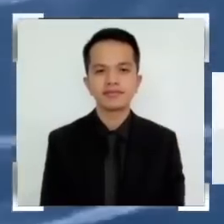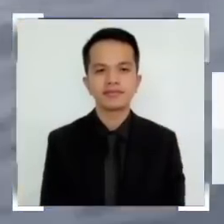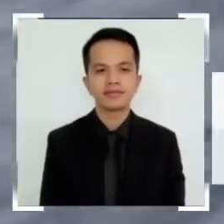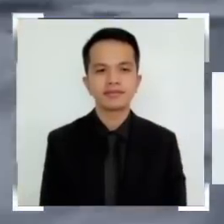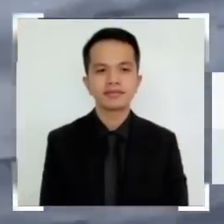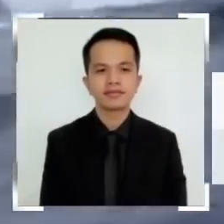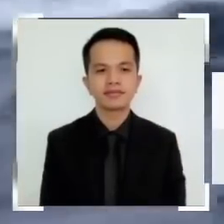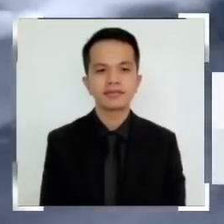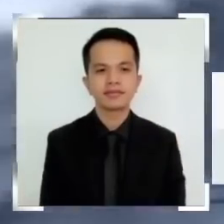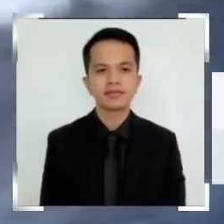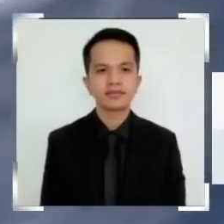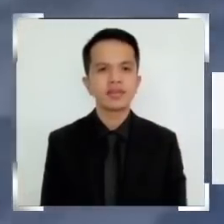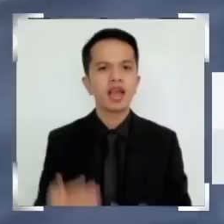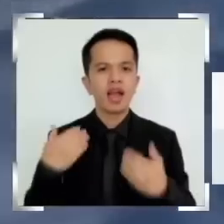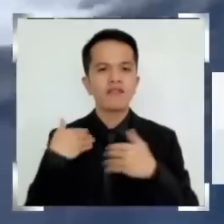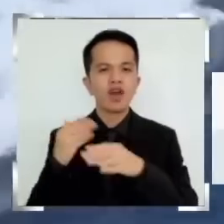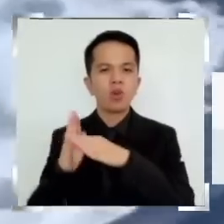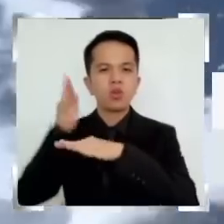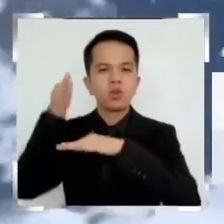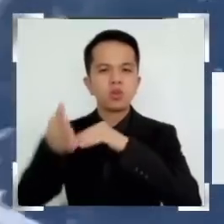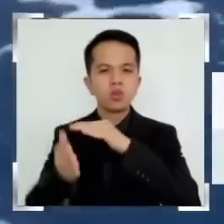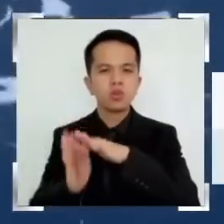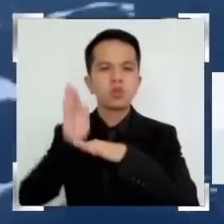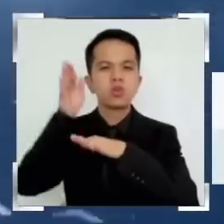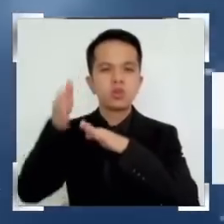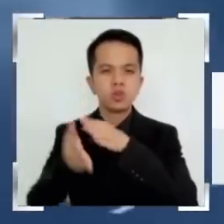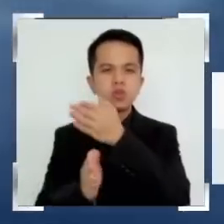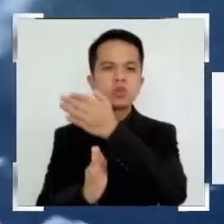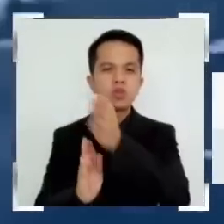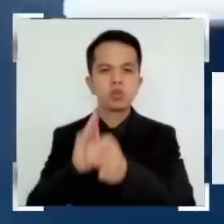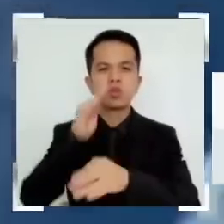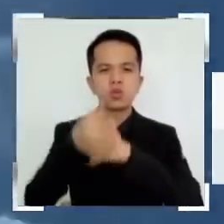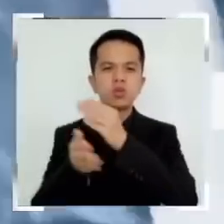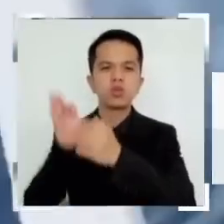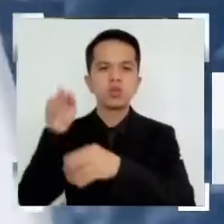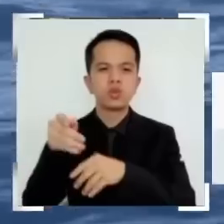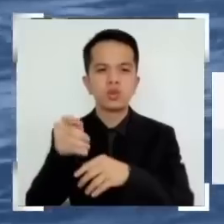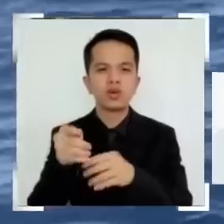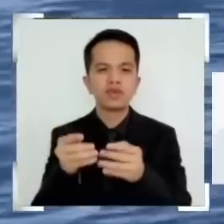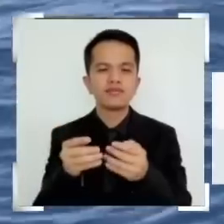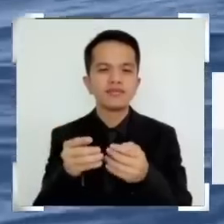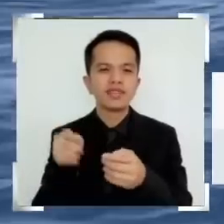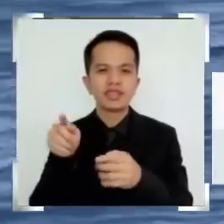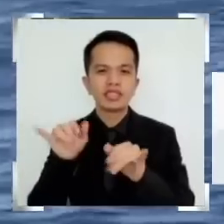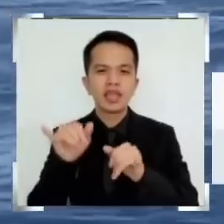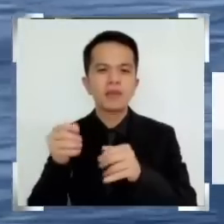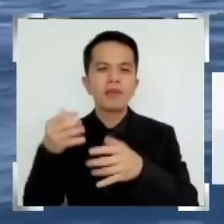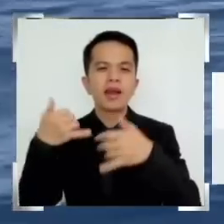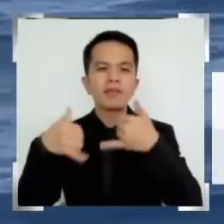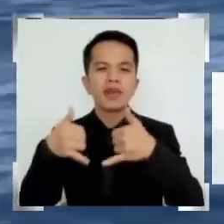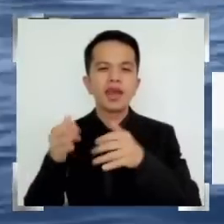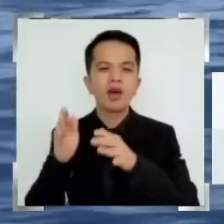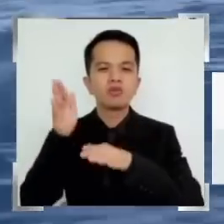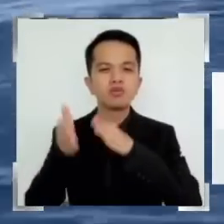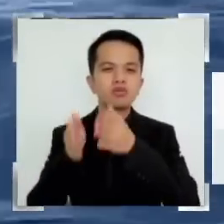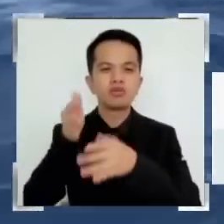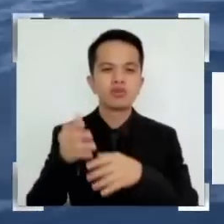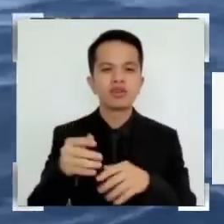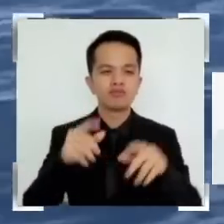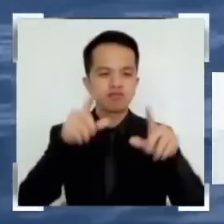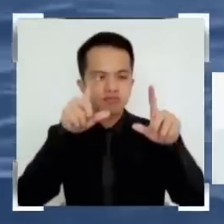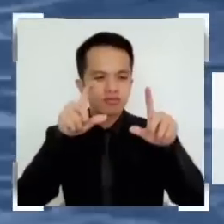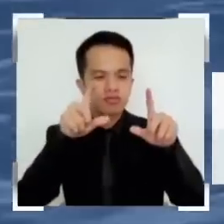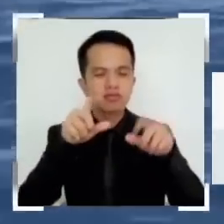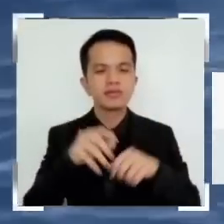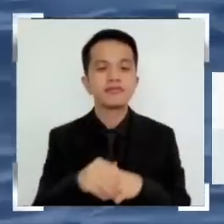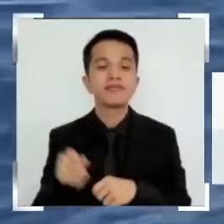Salit-salitang lumitaw sa ibabaw ng dagat ang mga orca at tila nakipaglaro pa ang mga ito malapit sa bangka. Ayon sa uploader na si